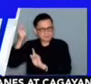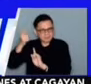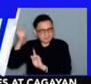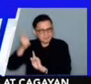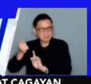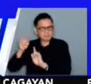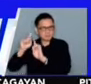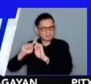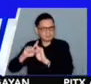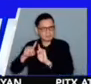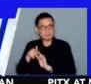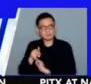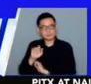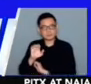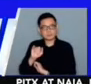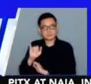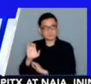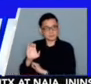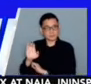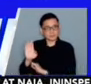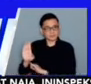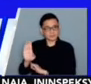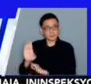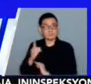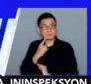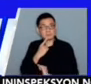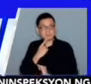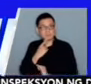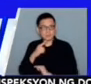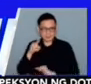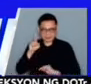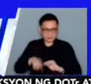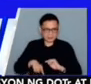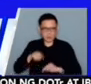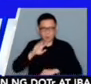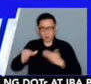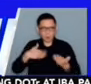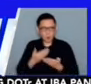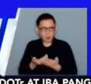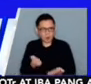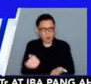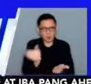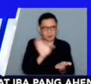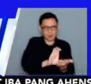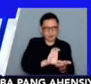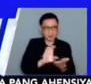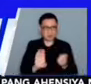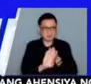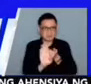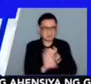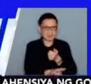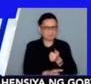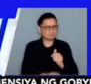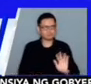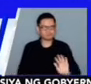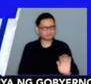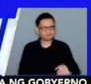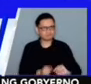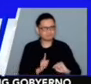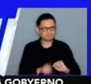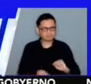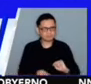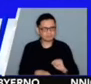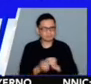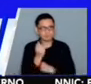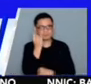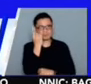hindi naman kasi nila makukuha ung kabuuan nung ginastos nila dun sa pagtatanim nila ung buong puhunan kumbaga kaya ang sabi nila malaki pa rin